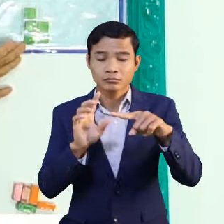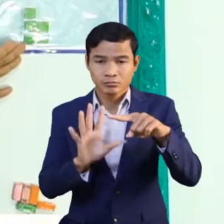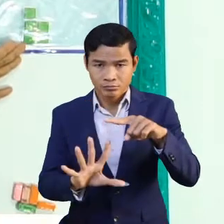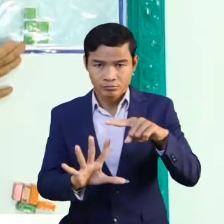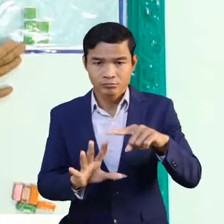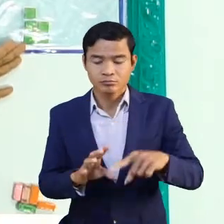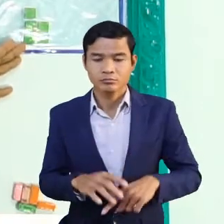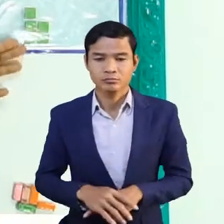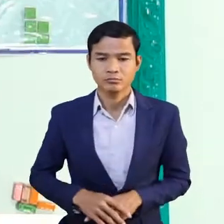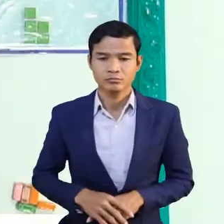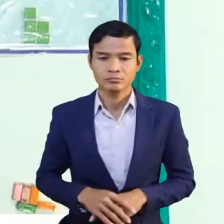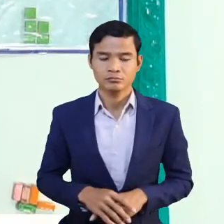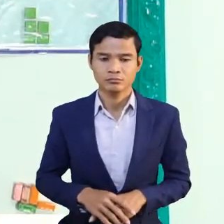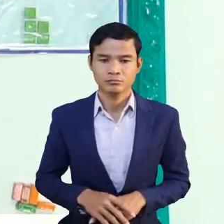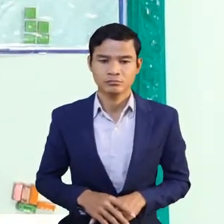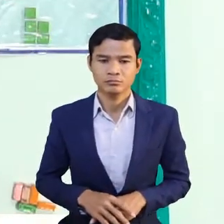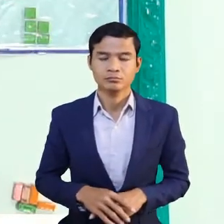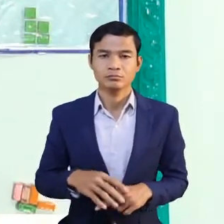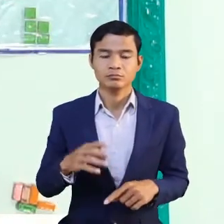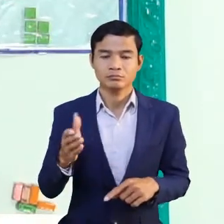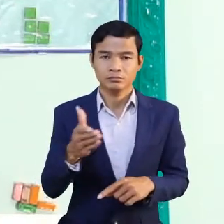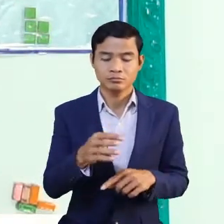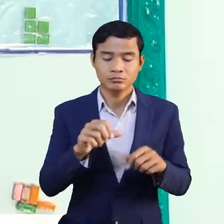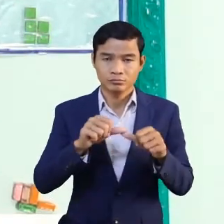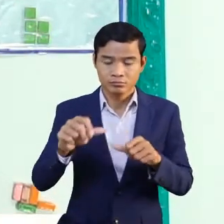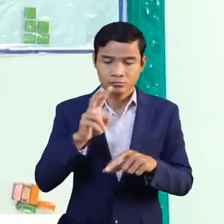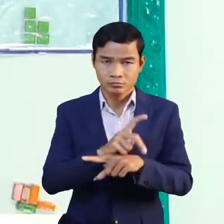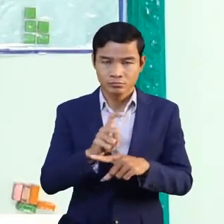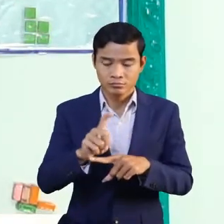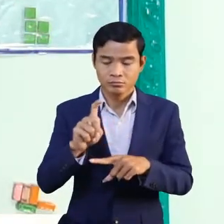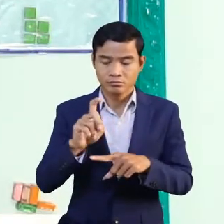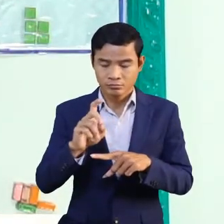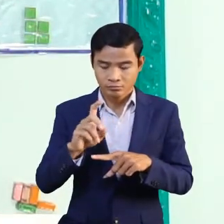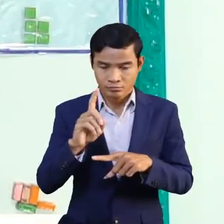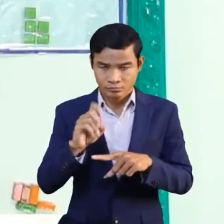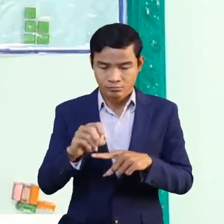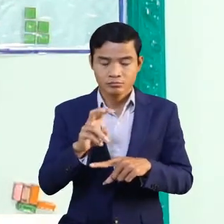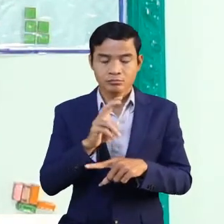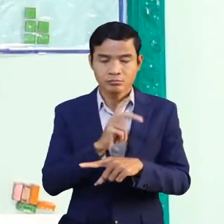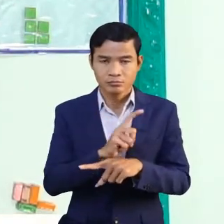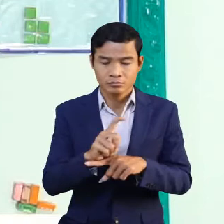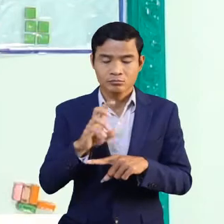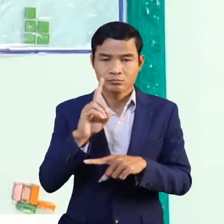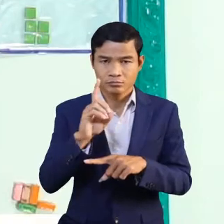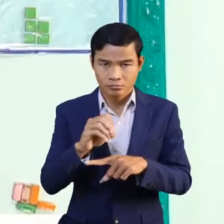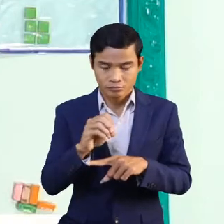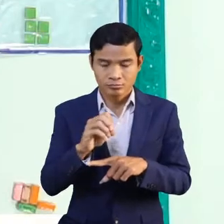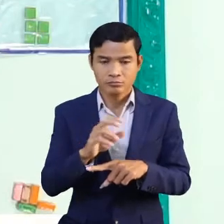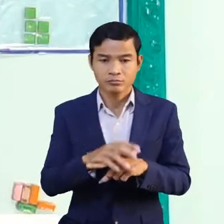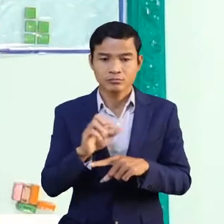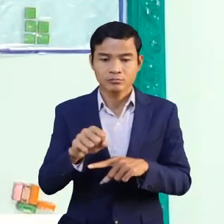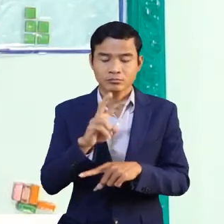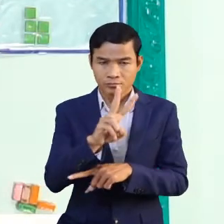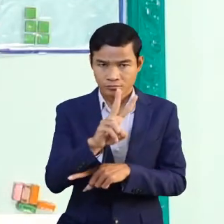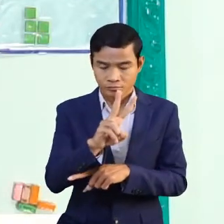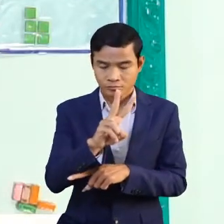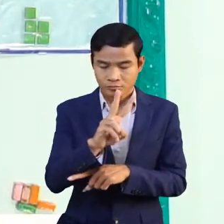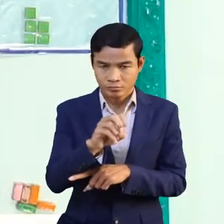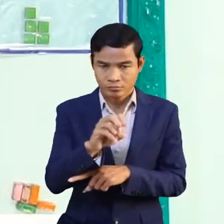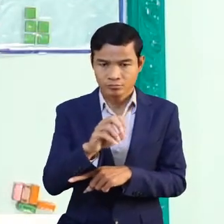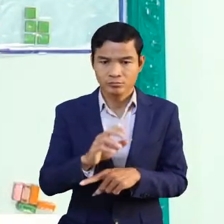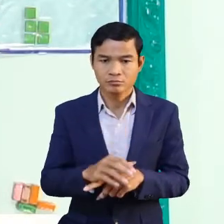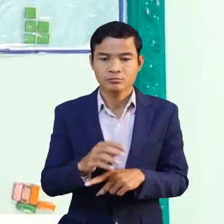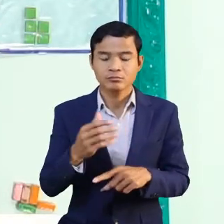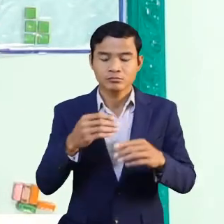ចានៅសល់5ណាកូនចាបន្តទៅខ្ទង់10បន្តទៀតអញ្ចឹងខ្ទង់10គឺមានចំនួនតែ2ទេគឺ20ណា